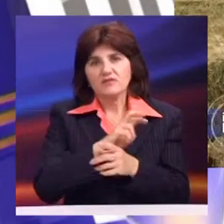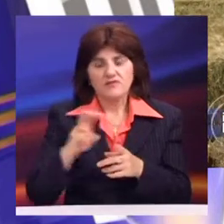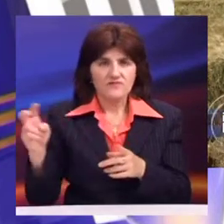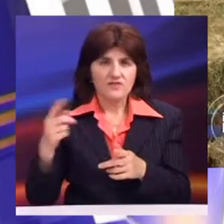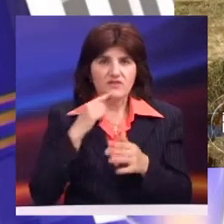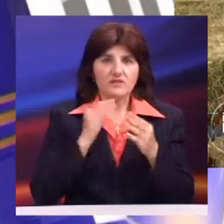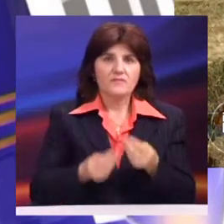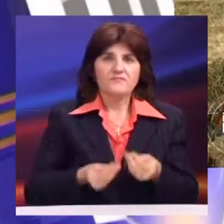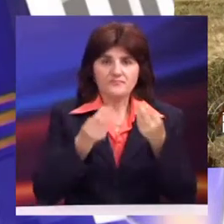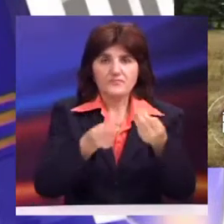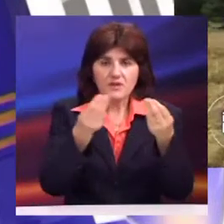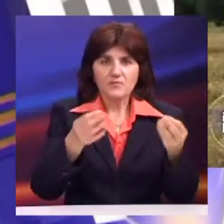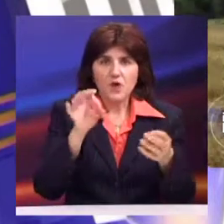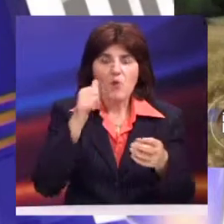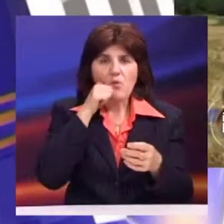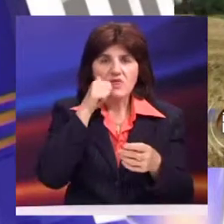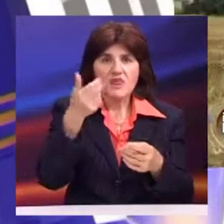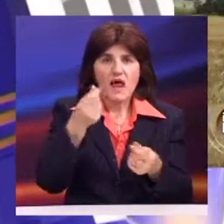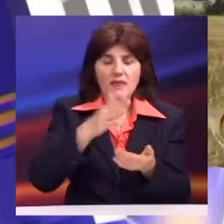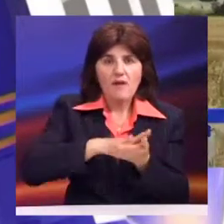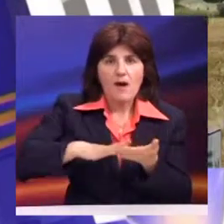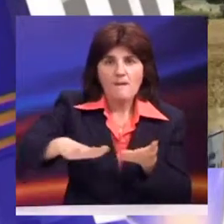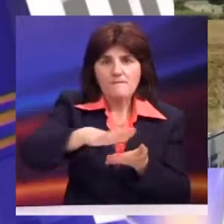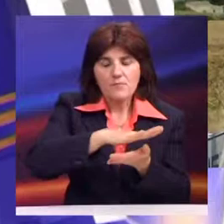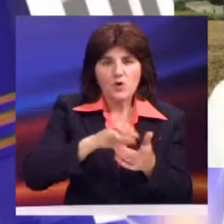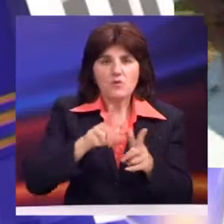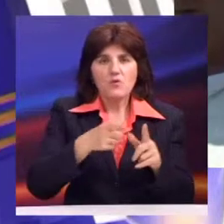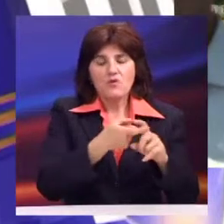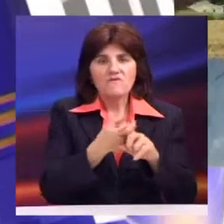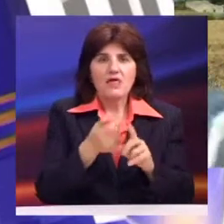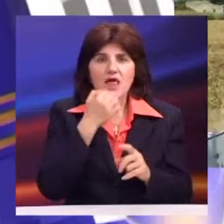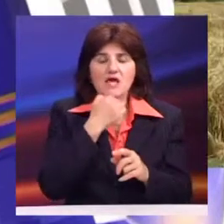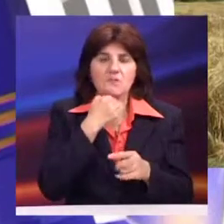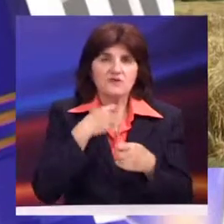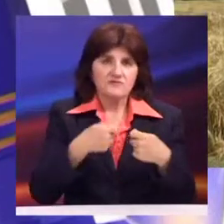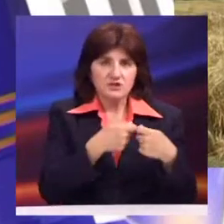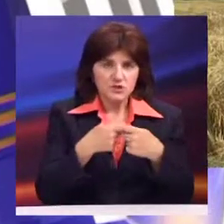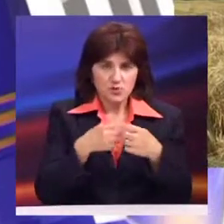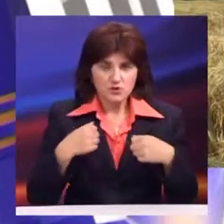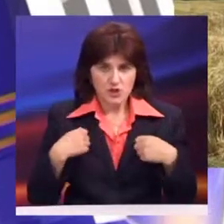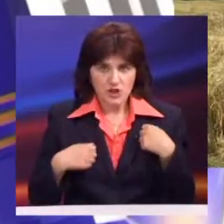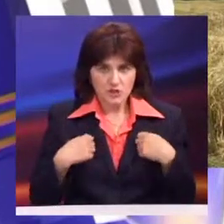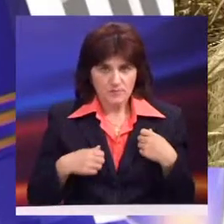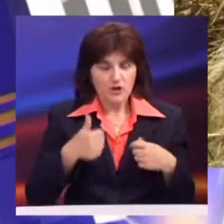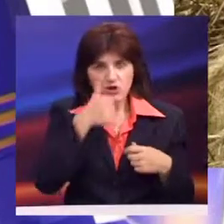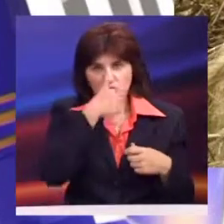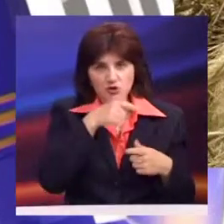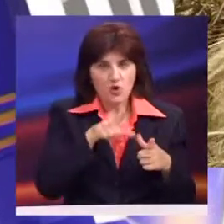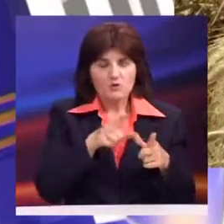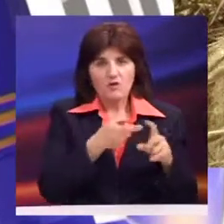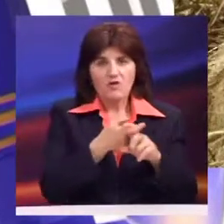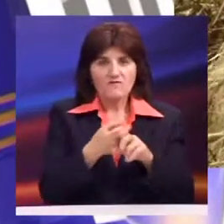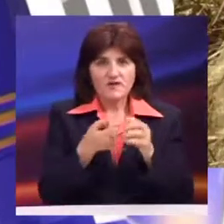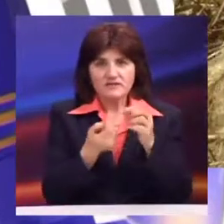zainteresovanim poljoprivrednicima i stručnoj javnosti na danima polja strnih žita u organizaciji Poljoprivredne stručne službe Subotica. Što se